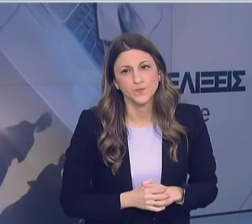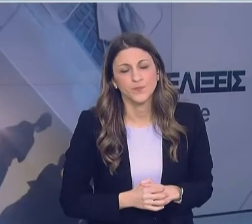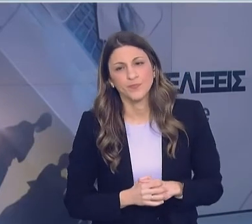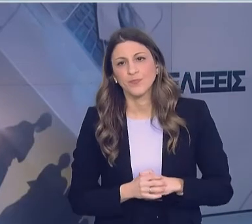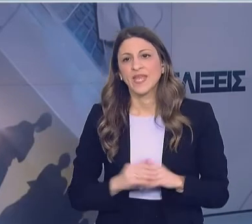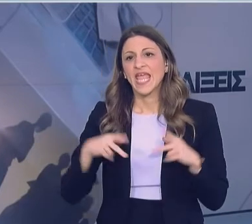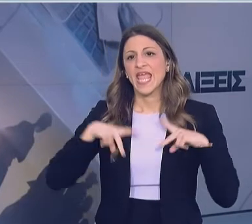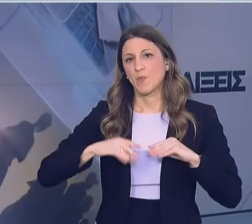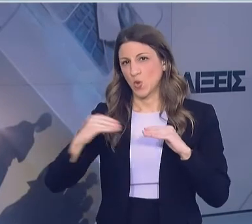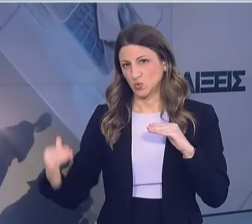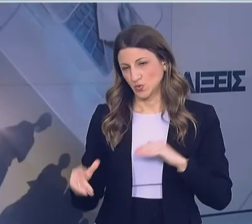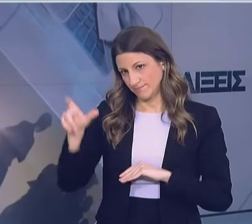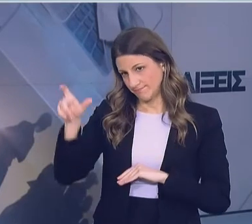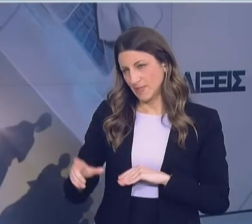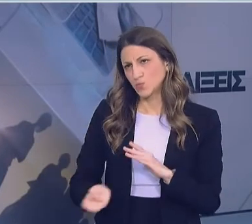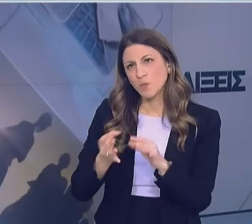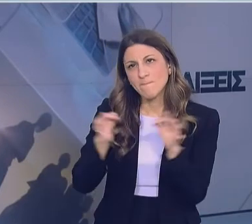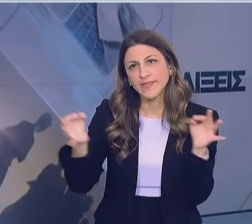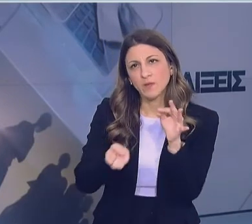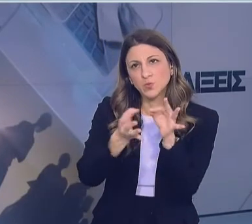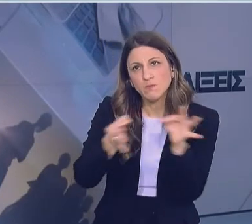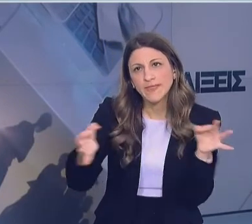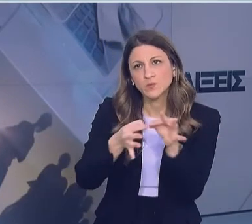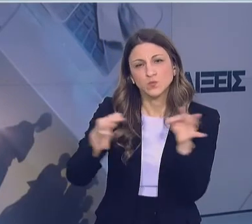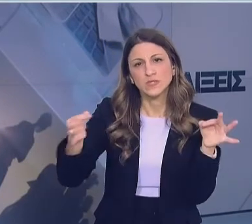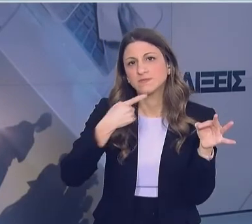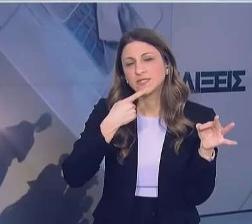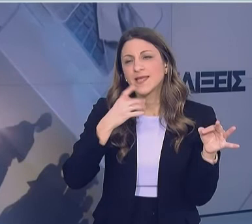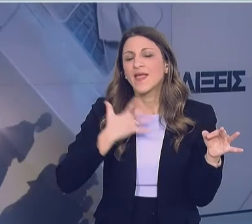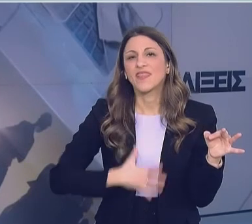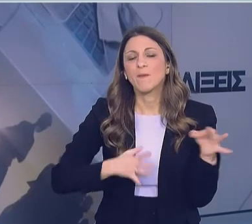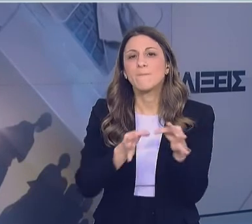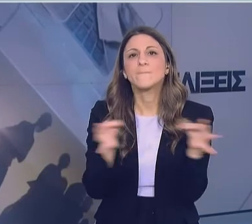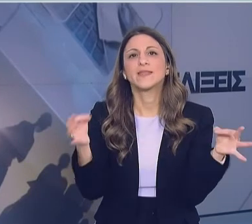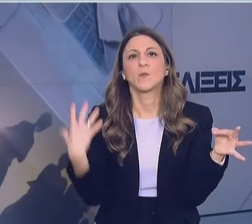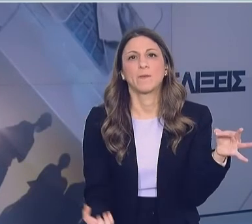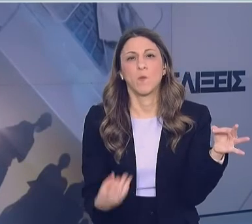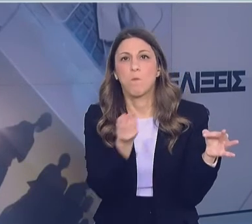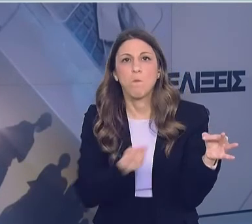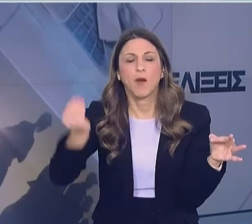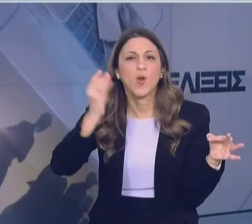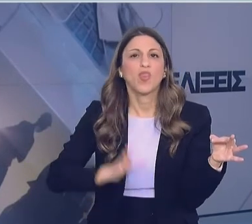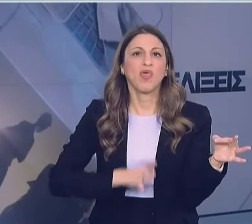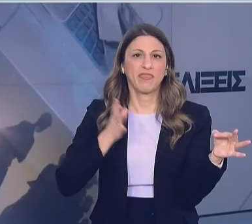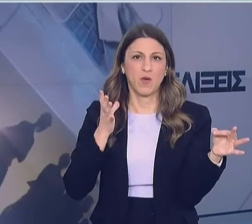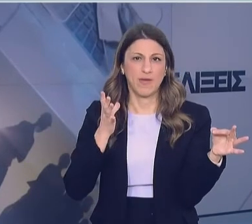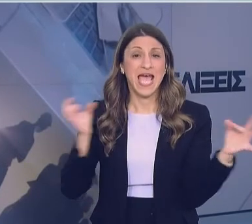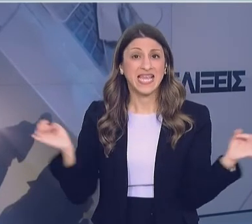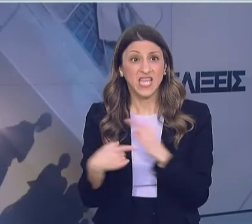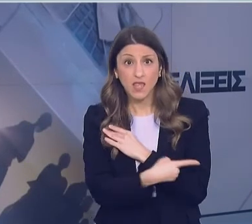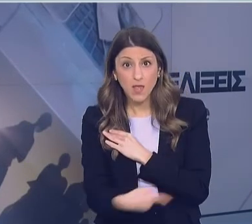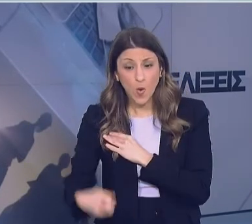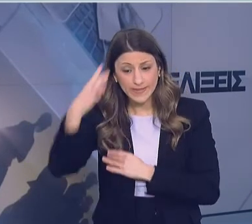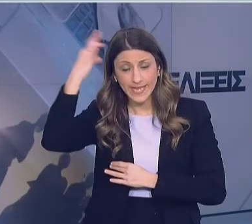αυτό για τα καινούργια μέτρα, τα καινούργια μέτρα. Η πρόθεση είναι αυστηρά να εφαρμόσουμε τα μέτρα που υπάρχουν. Αν παραμείνουμε συνεπείς στο